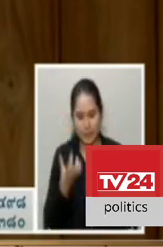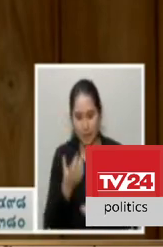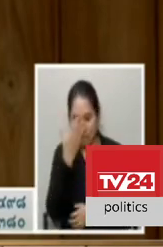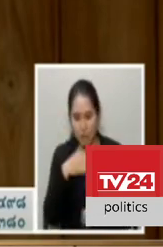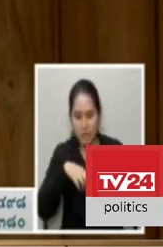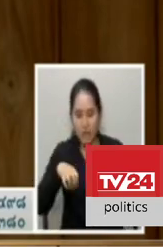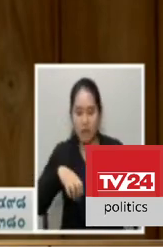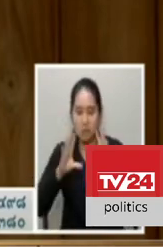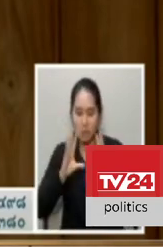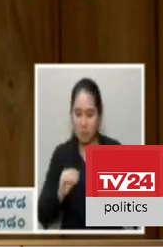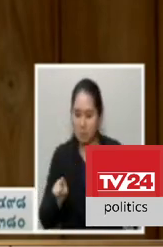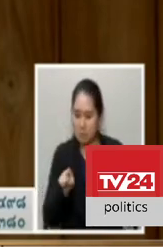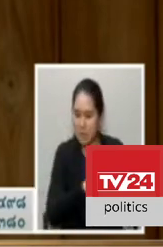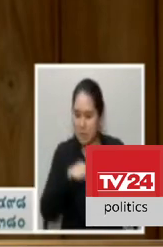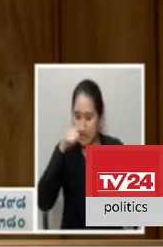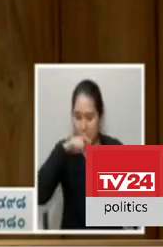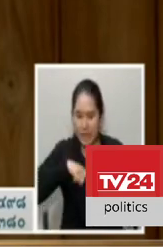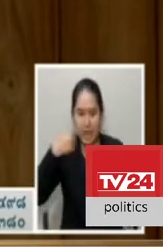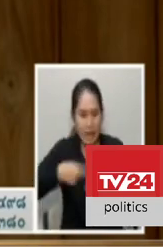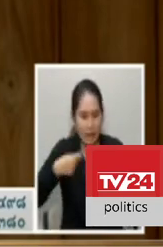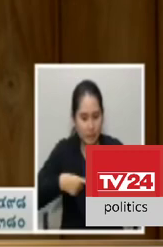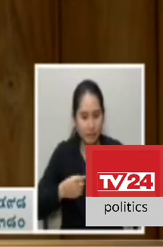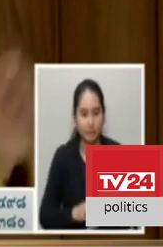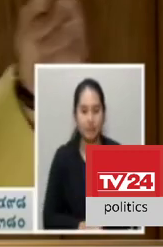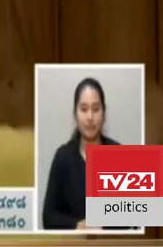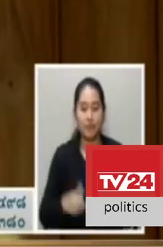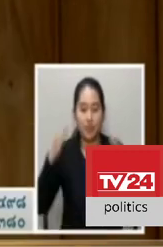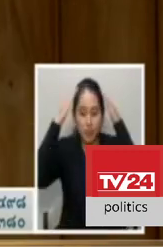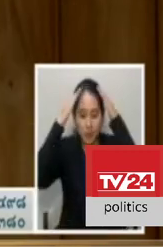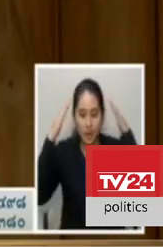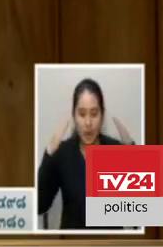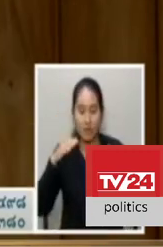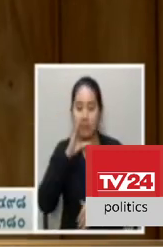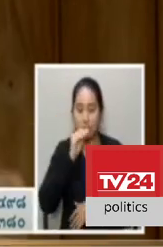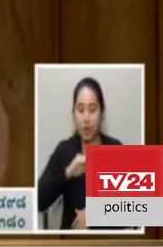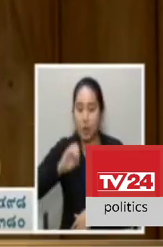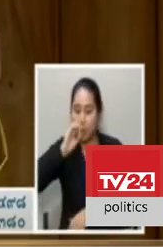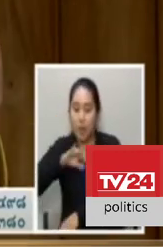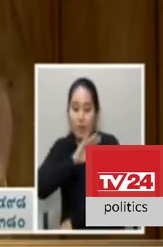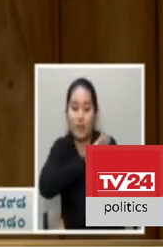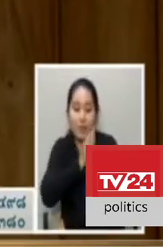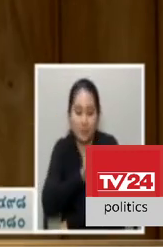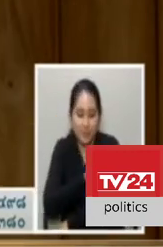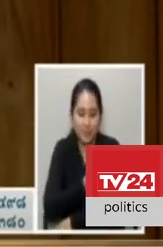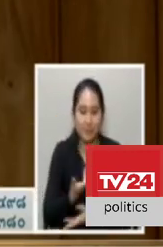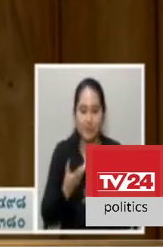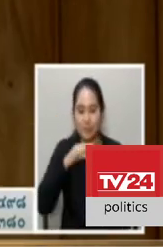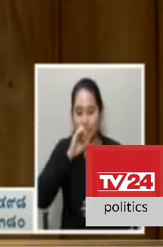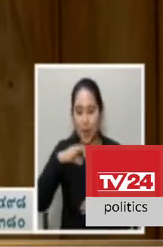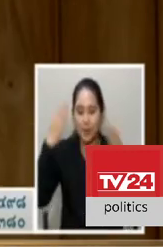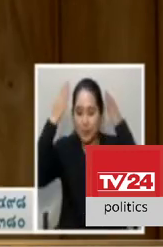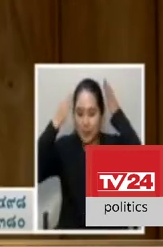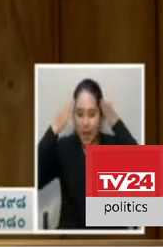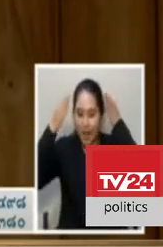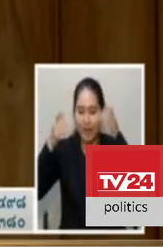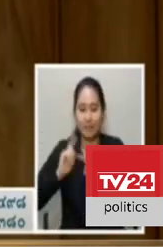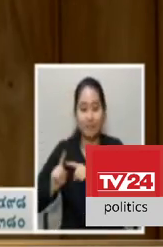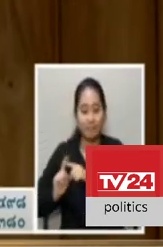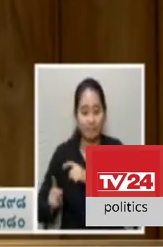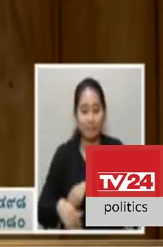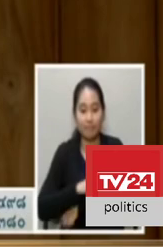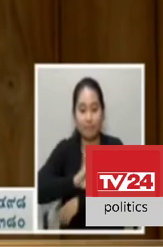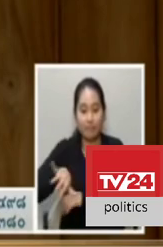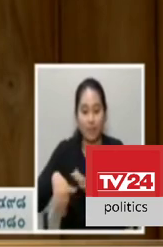นี้นะครับอันนี้เวียดนามพูดเสร็จแล้วหันไปบอกฟิลิปปินส์นะแล้วหันไปบอกมาเลเซีย นะและหลายคนก็บอก